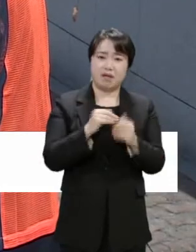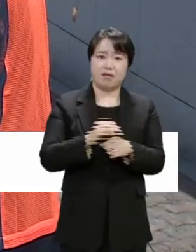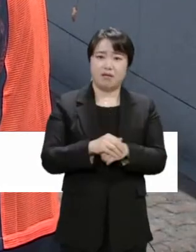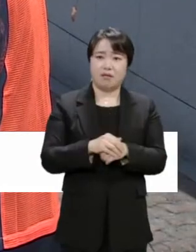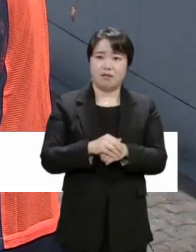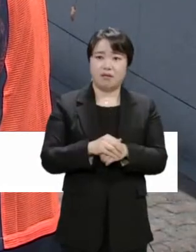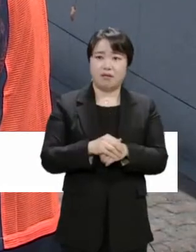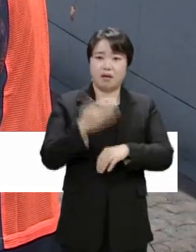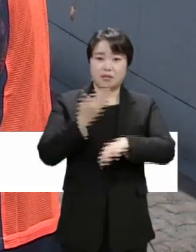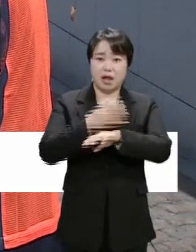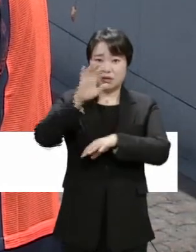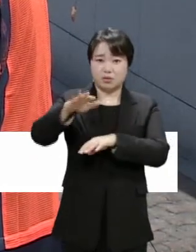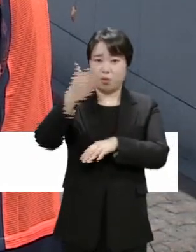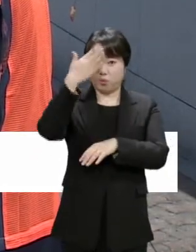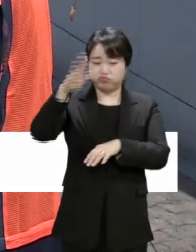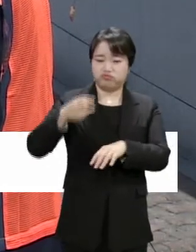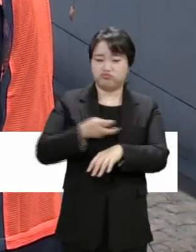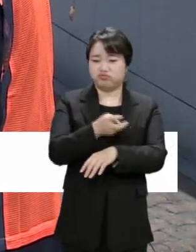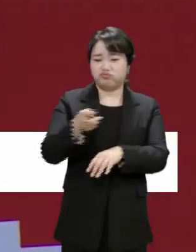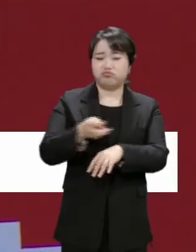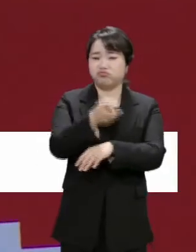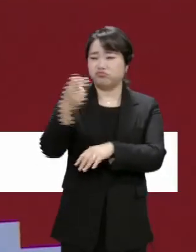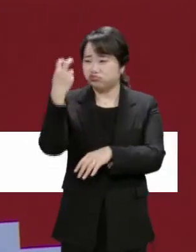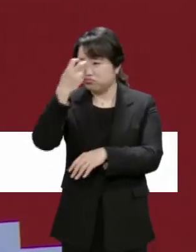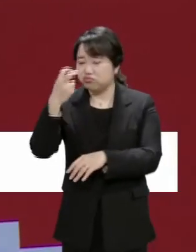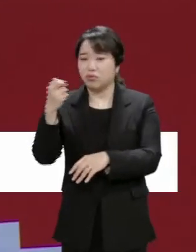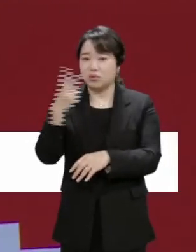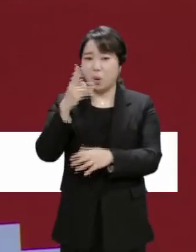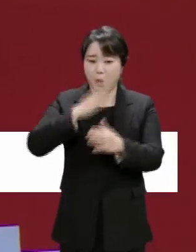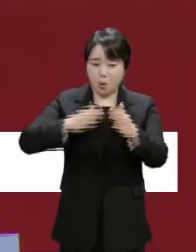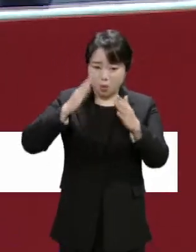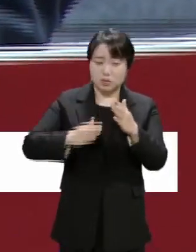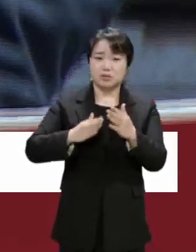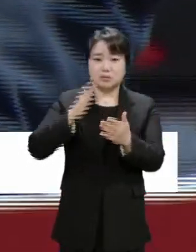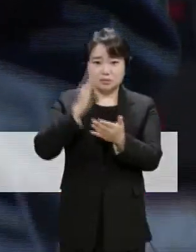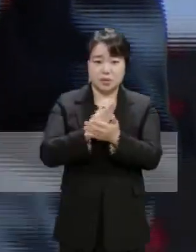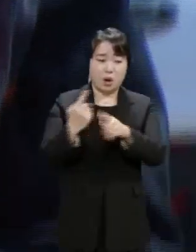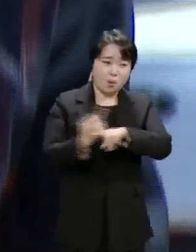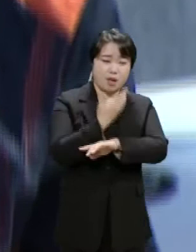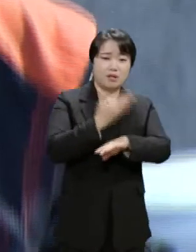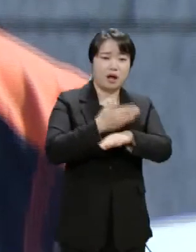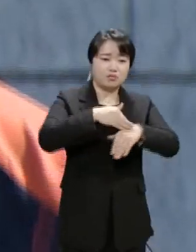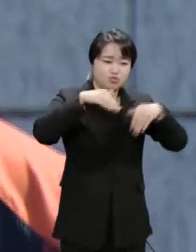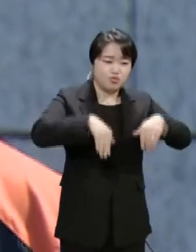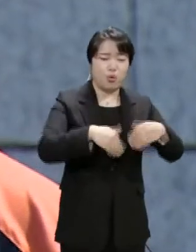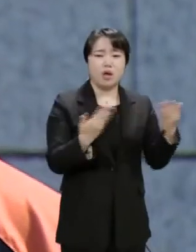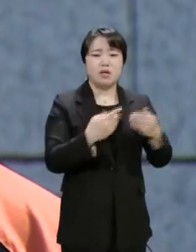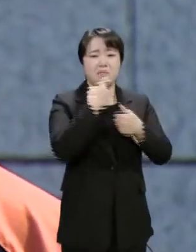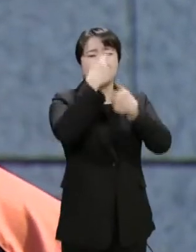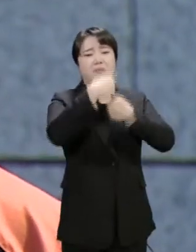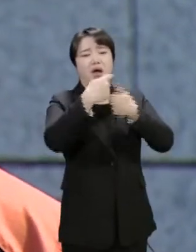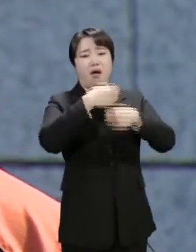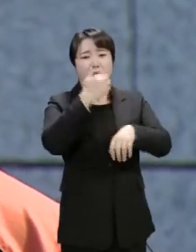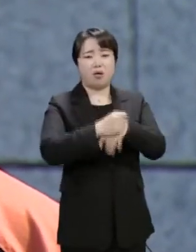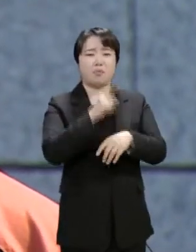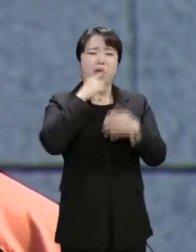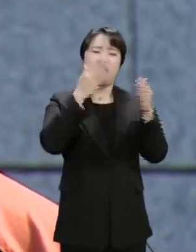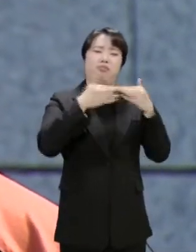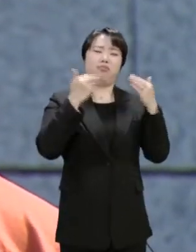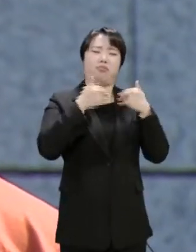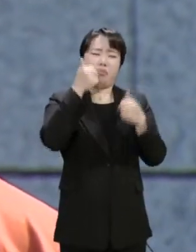곳에 순찰을 지시하거나 공식 업무가 아닌 직원 차량 전수조사를 강요하고 폭언 등을 일삼아왔다는